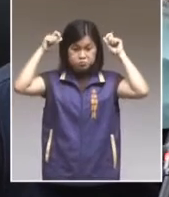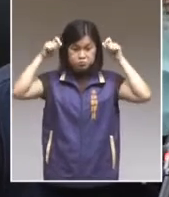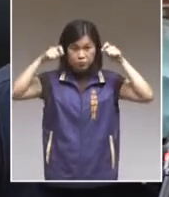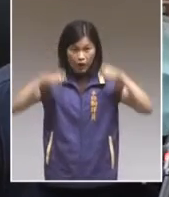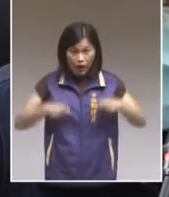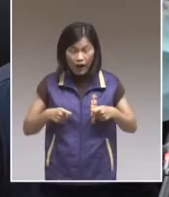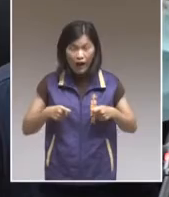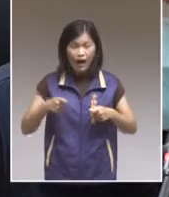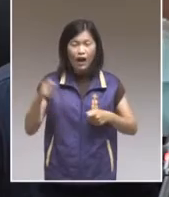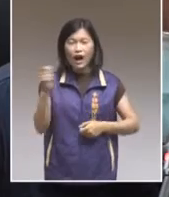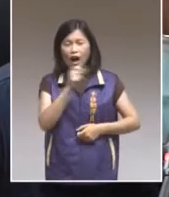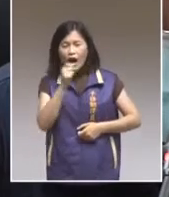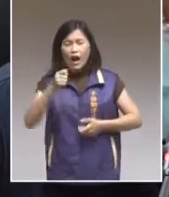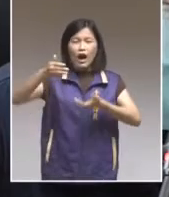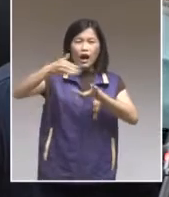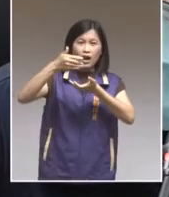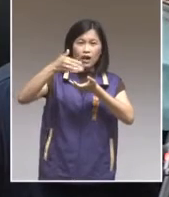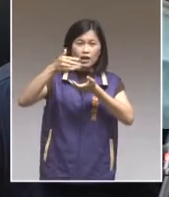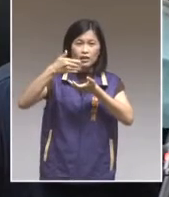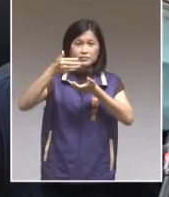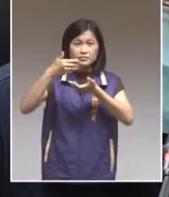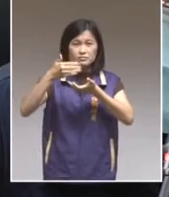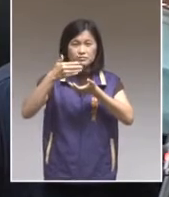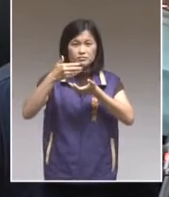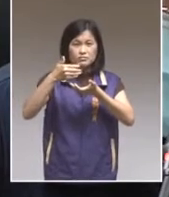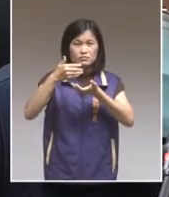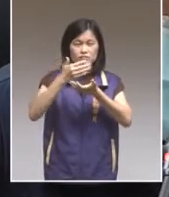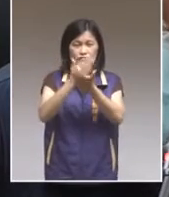饭唱歌以及比较